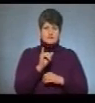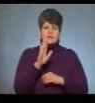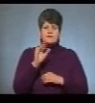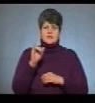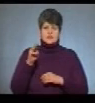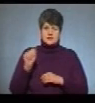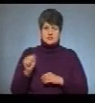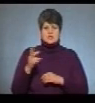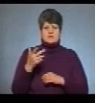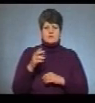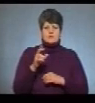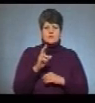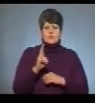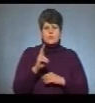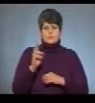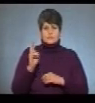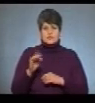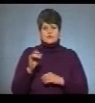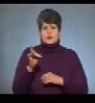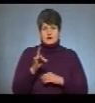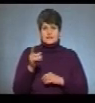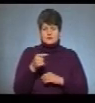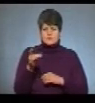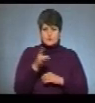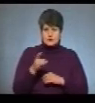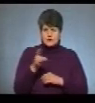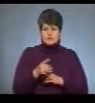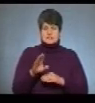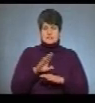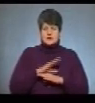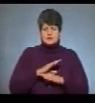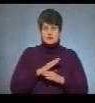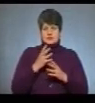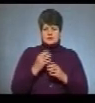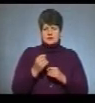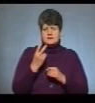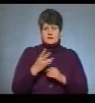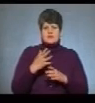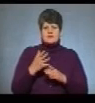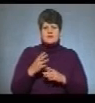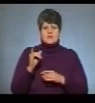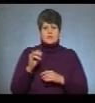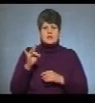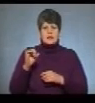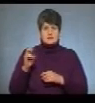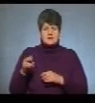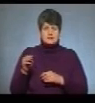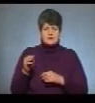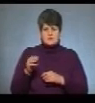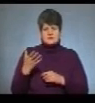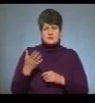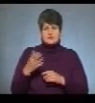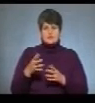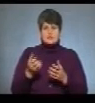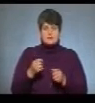і В'ячеслав Мельник із Білокриниці Кременецького району загинули 20 січня. Ігор Римар із Требухівців Бучицького району